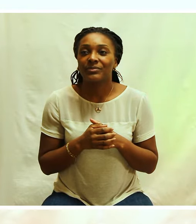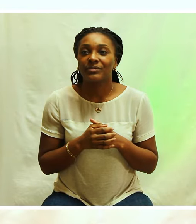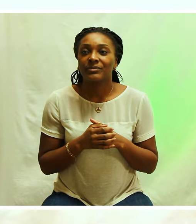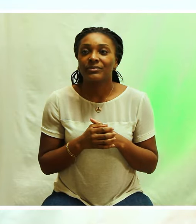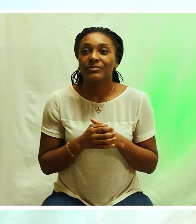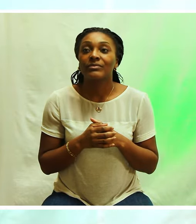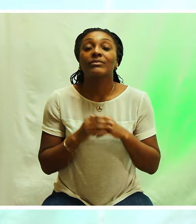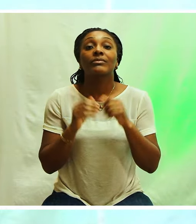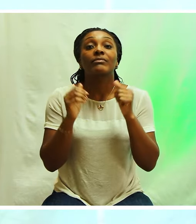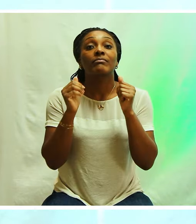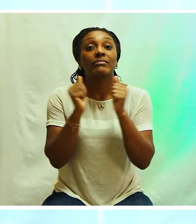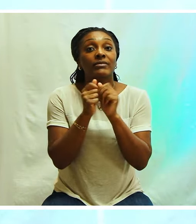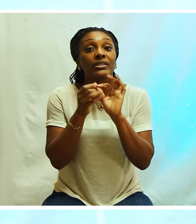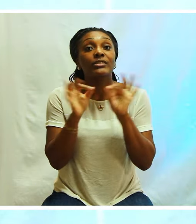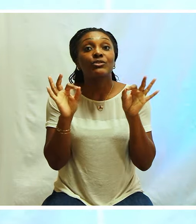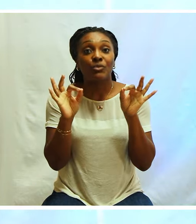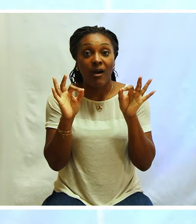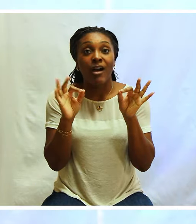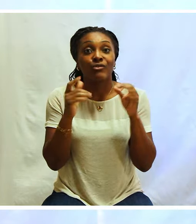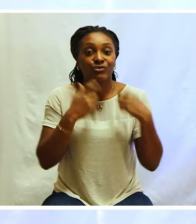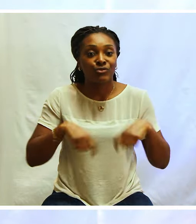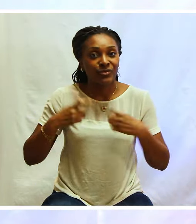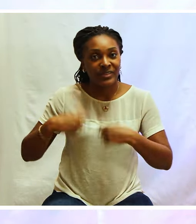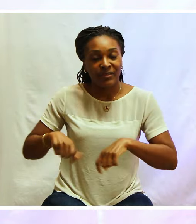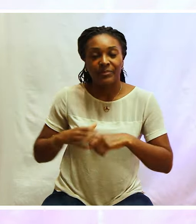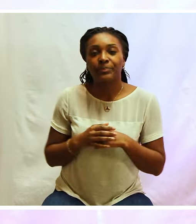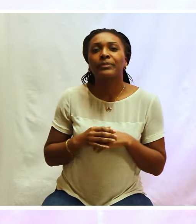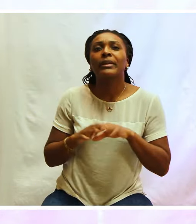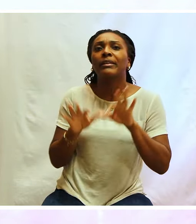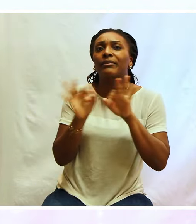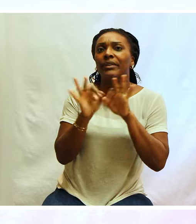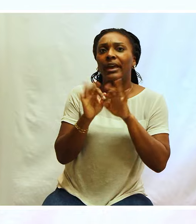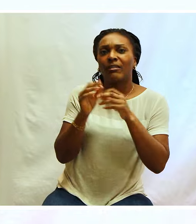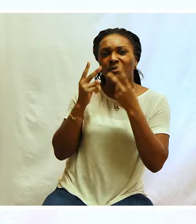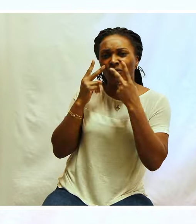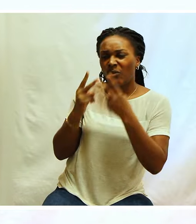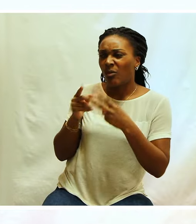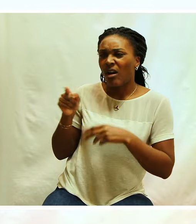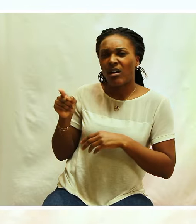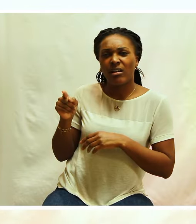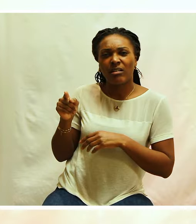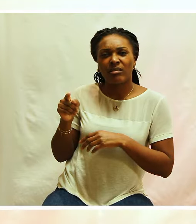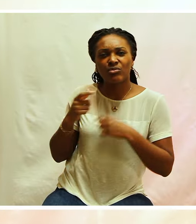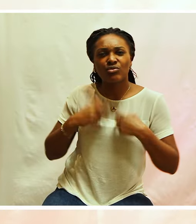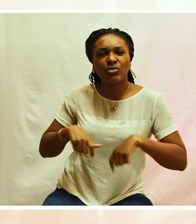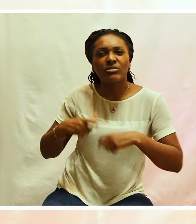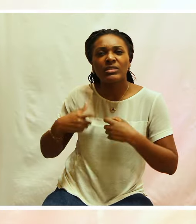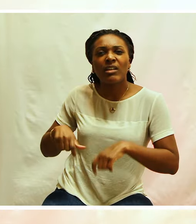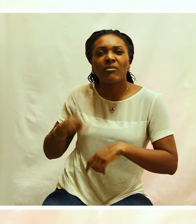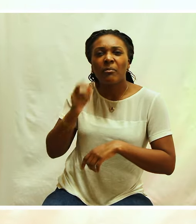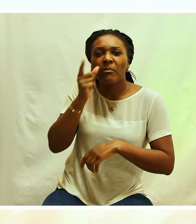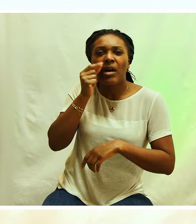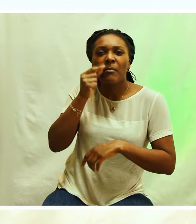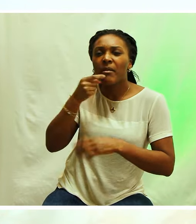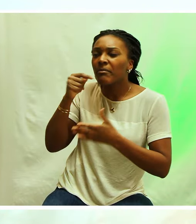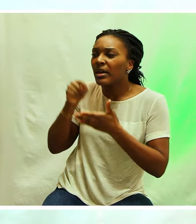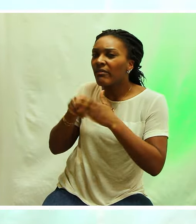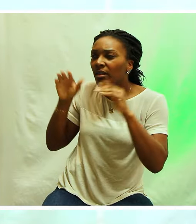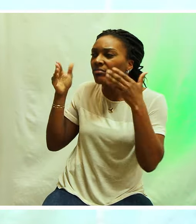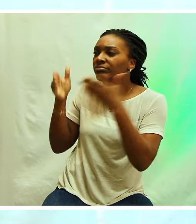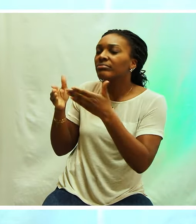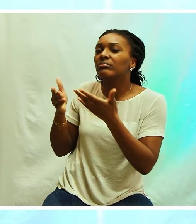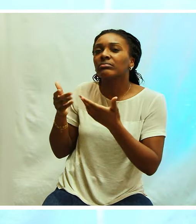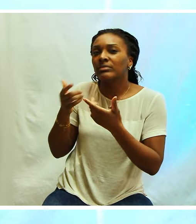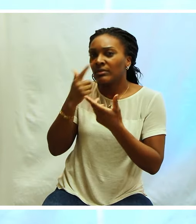toujours avec l'histoire de Joseph. Ses frères virent que leur père l'aimait plus que tous et ils le prirent en haine. Ils ne pouvaient lui parler avec amitié.